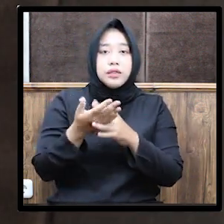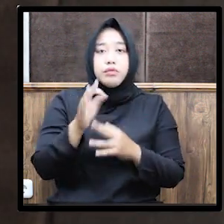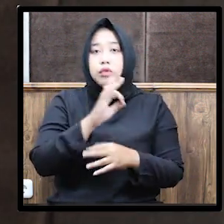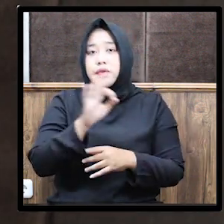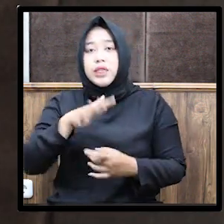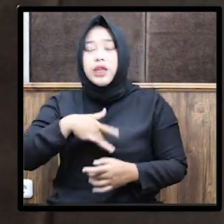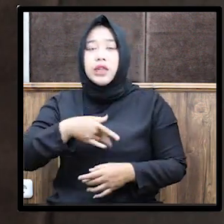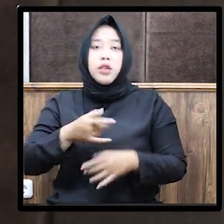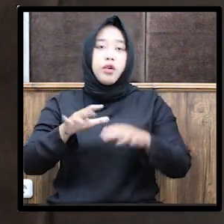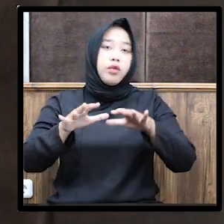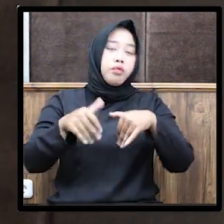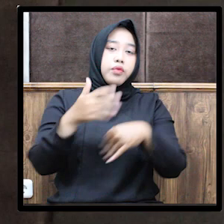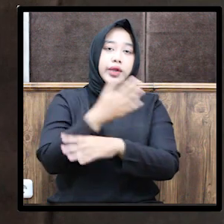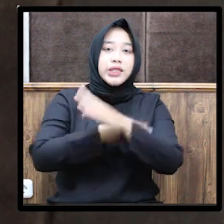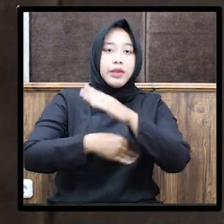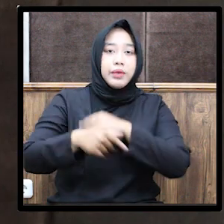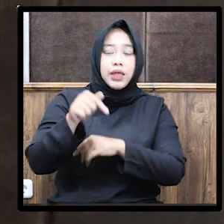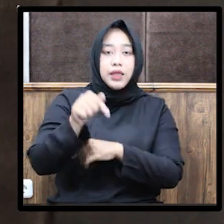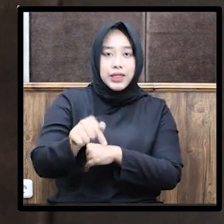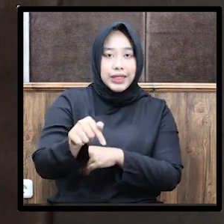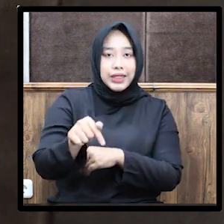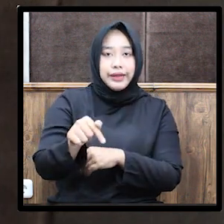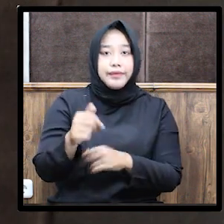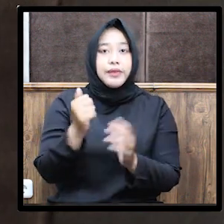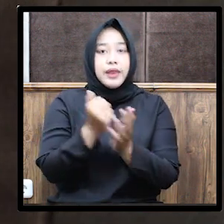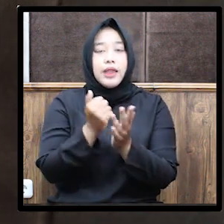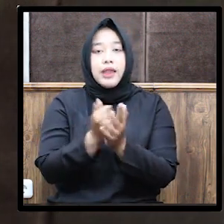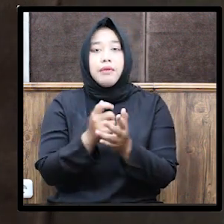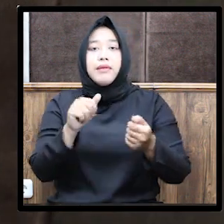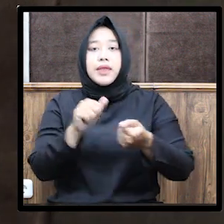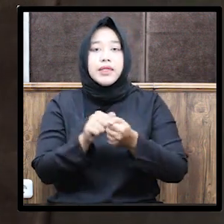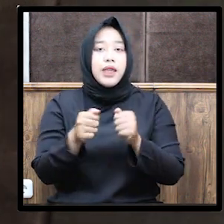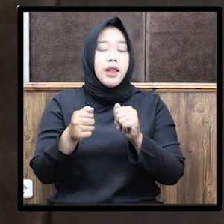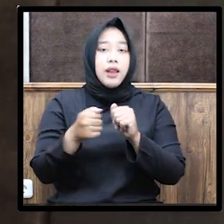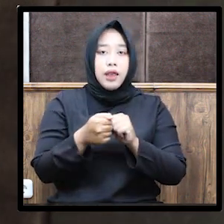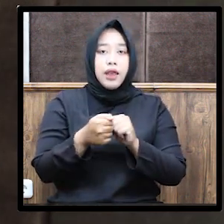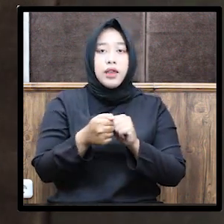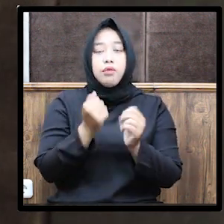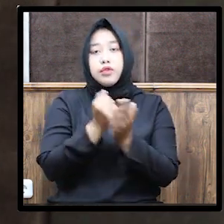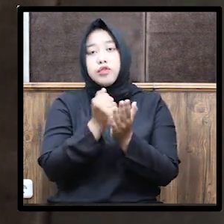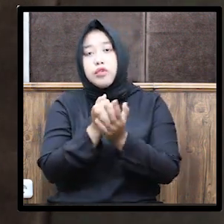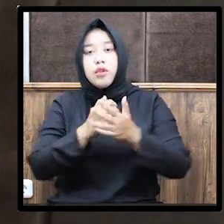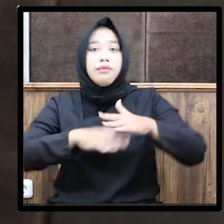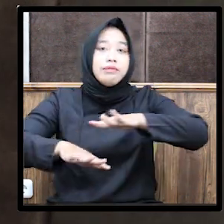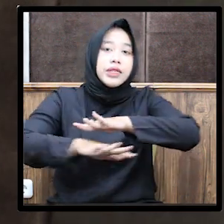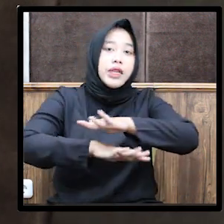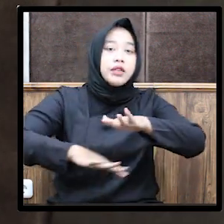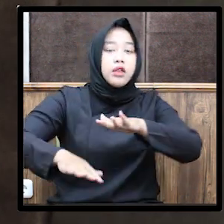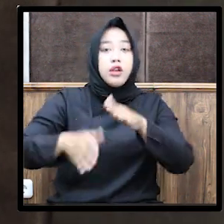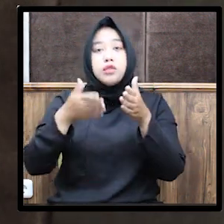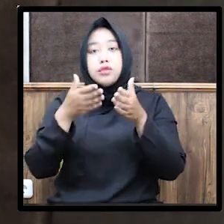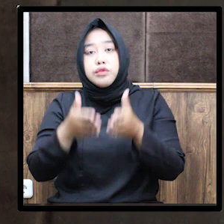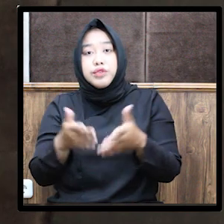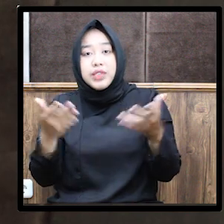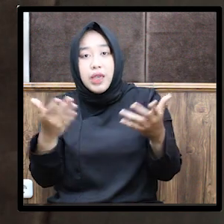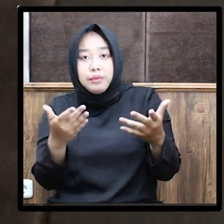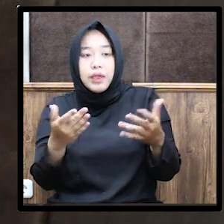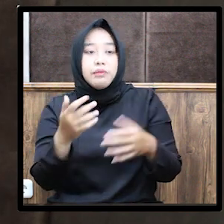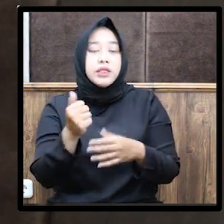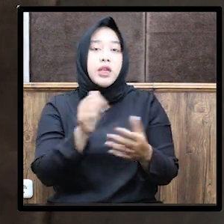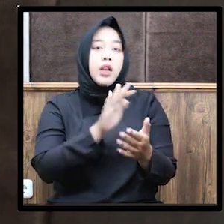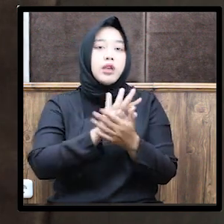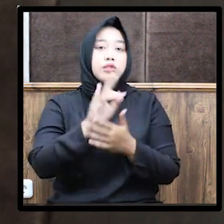belum bisa terjangkau, belum bisa dirasakan, ini menjadi problem yang